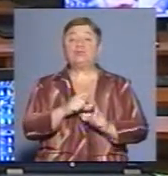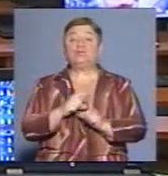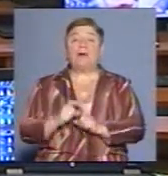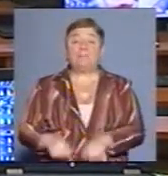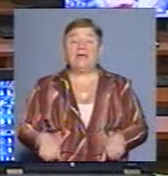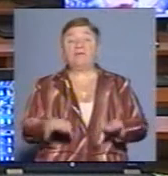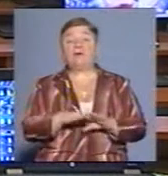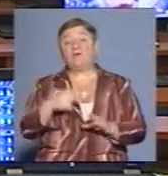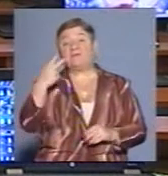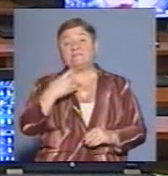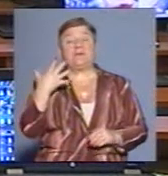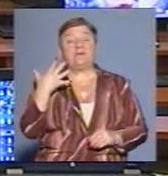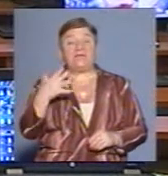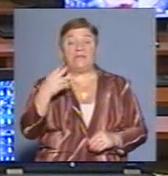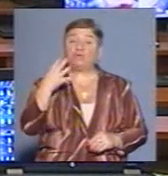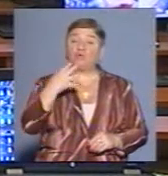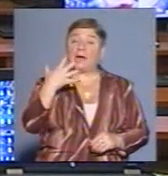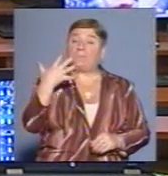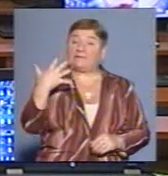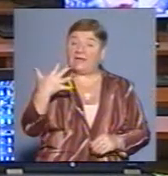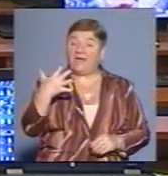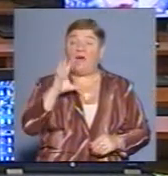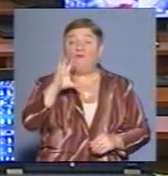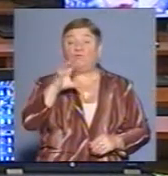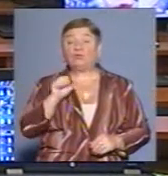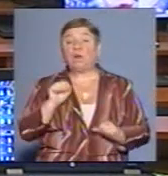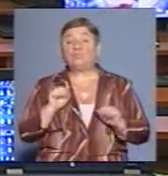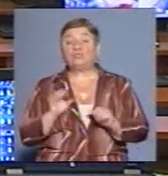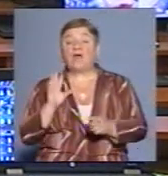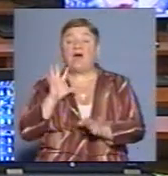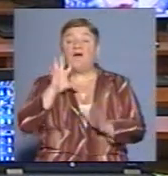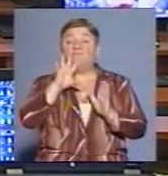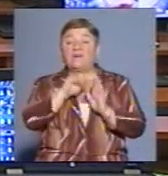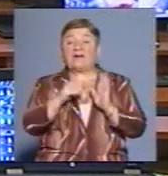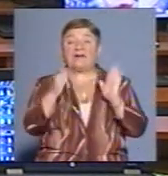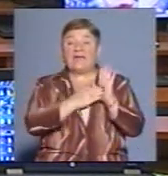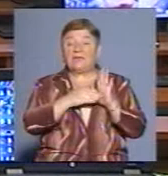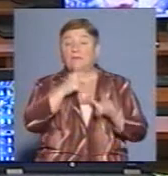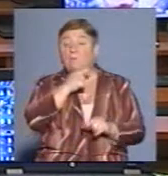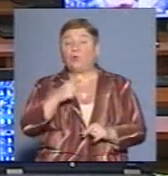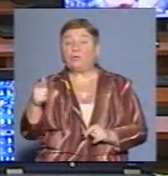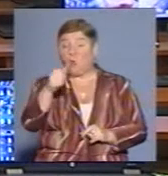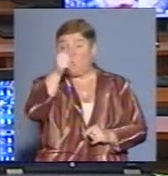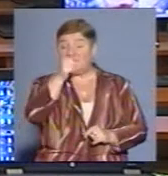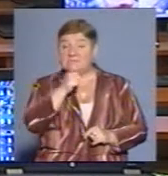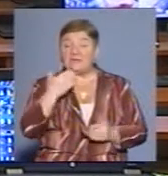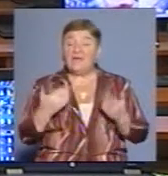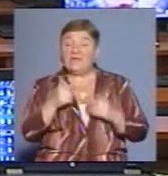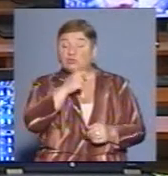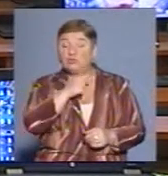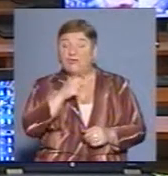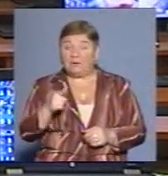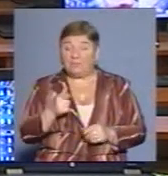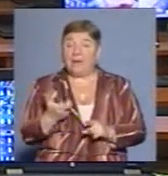при досягненні 25 і 45 років фотографії можна вклеїти у паспорт-книжечку протягом місяця. Якщо термін перевищено, то